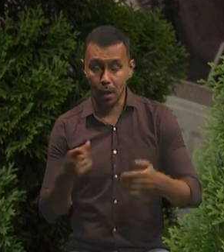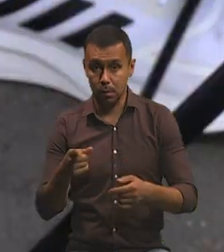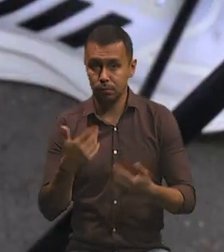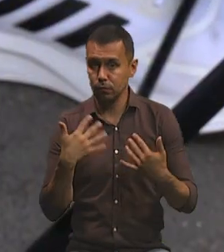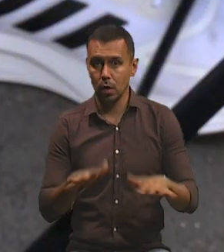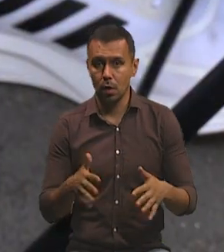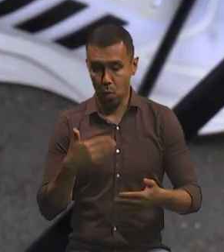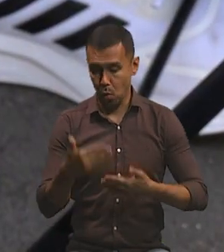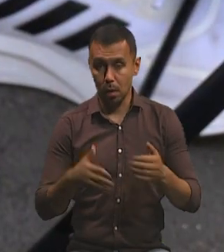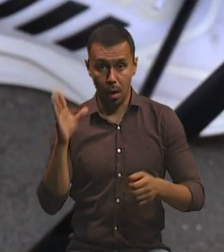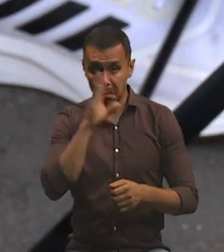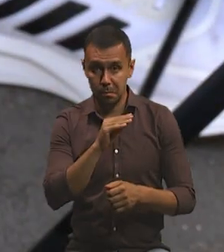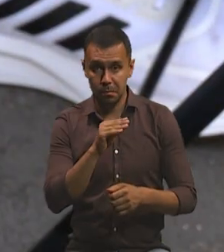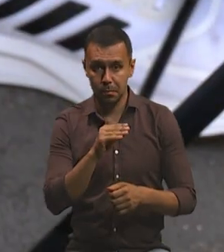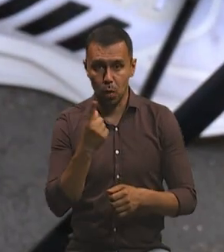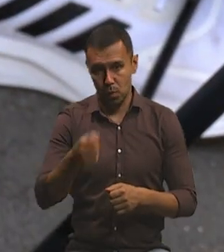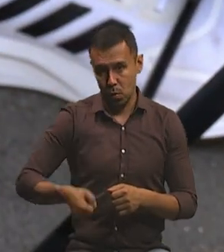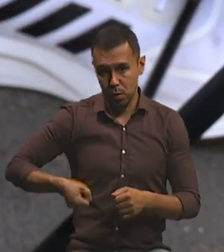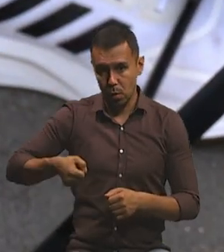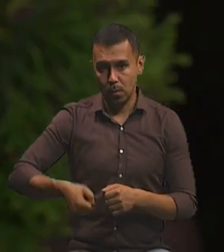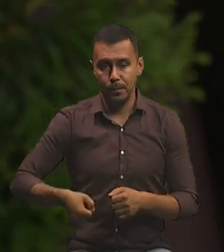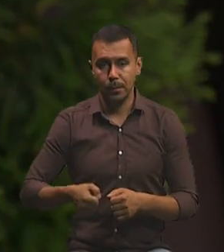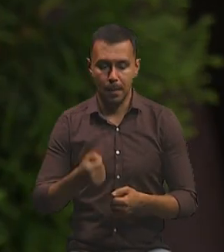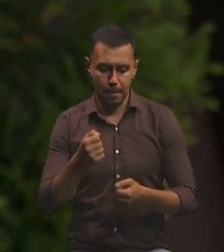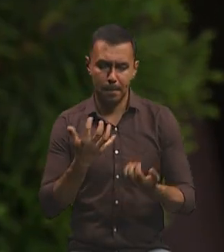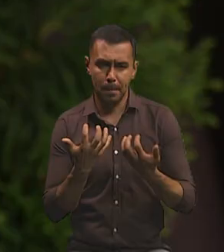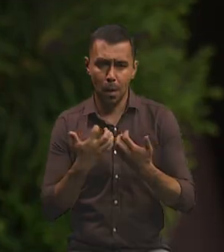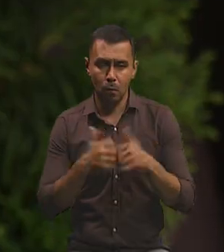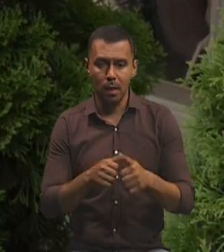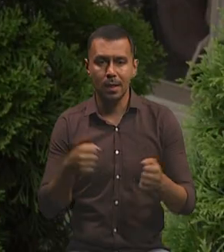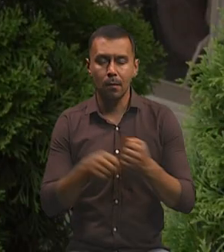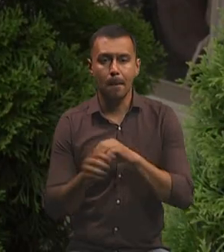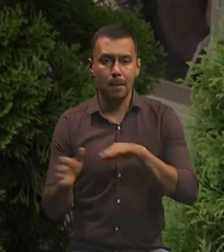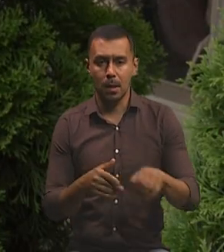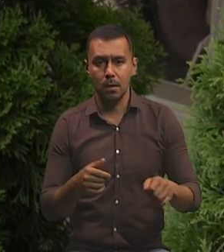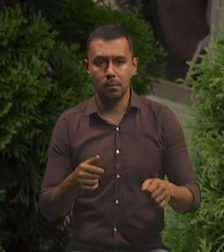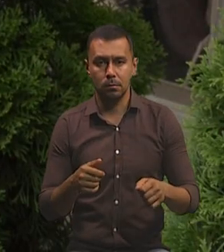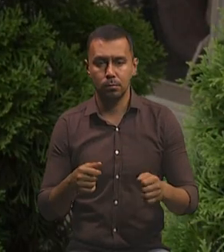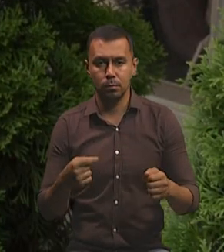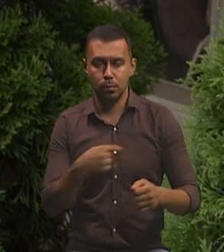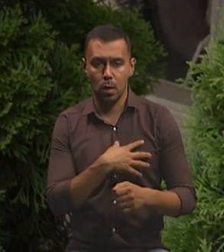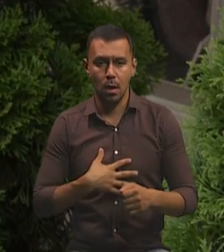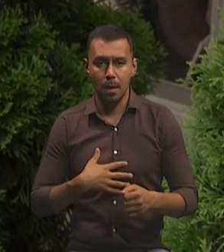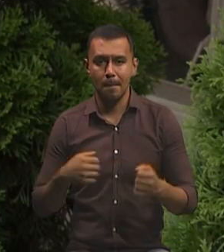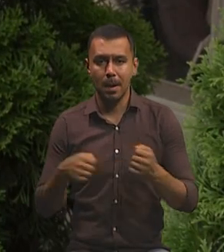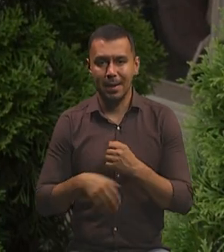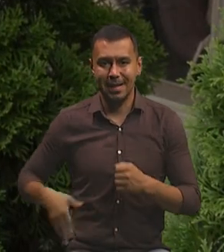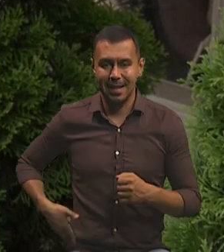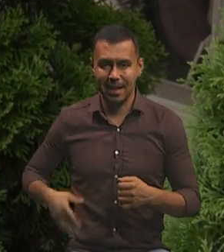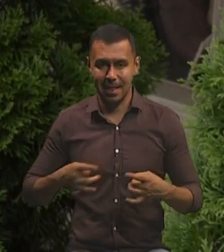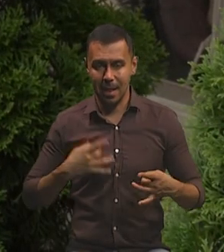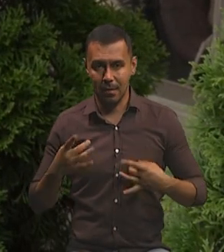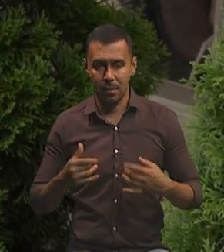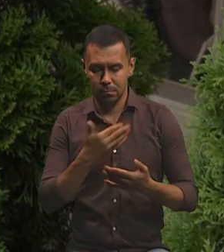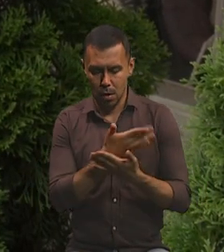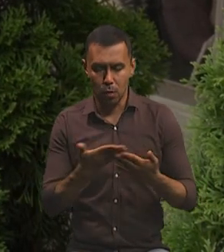вже ходиш з одним костилем. Та перераховує травми після поранення. Перебитий сінечний нерв. Так, то